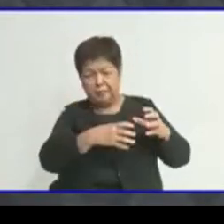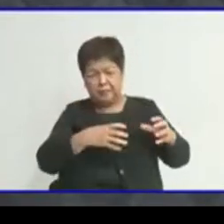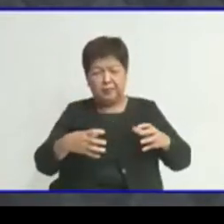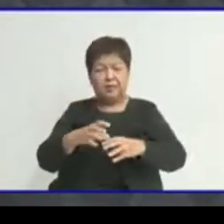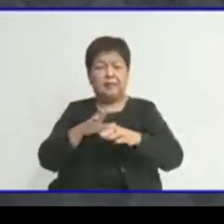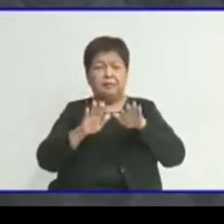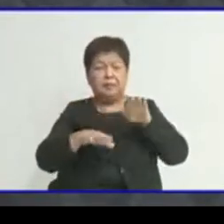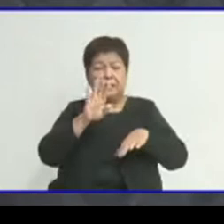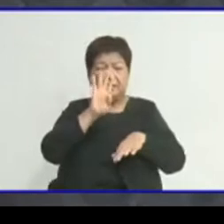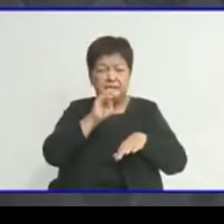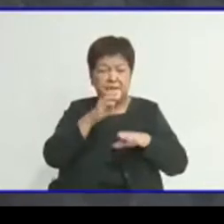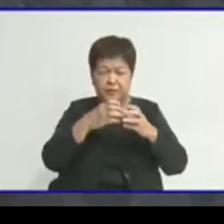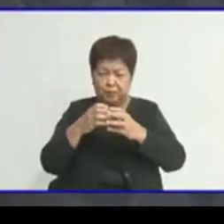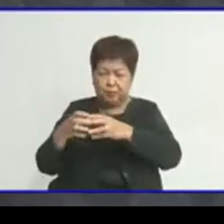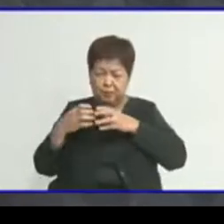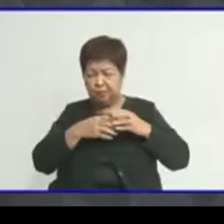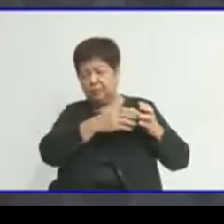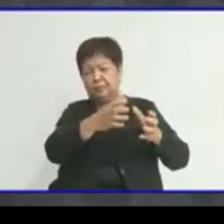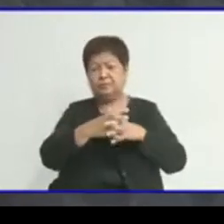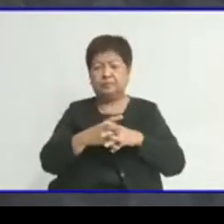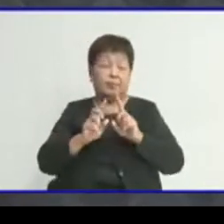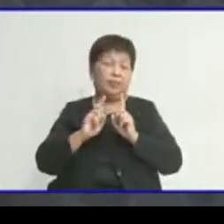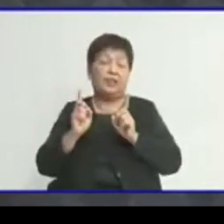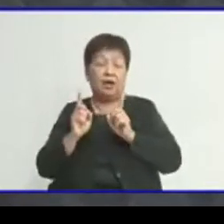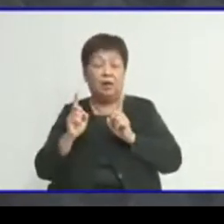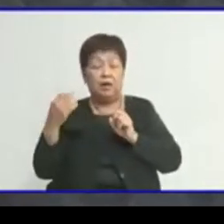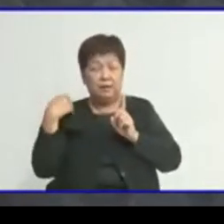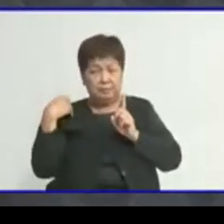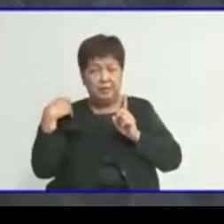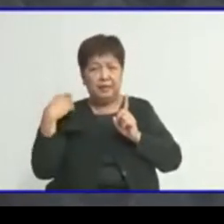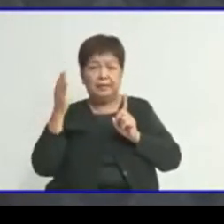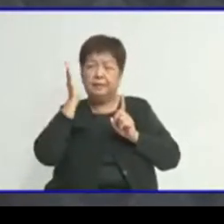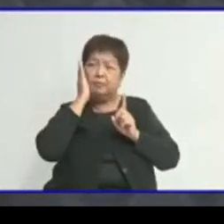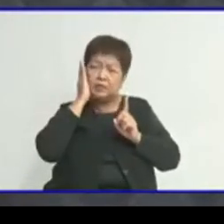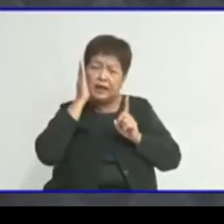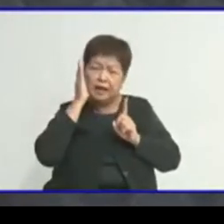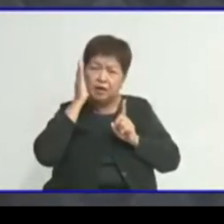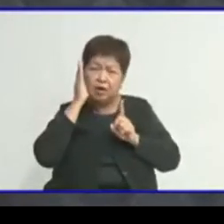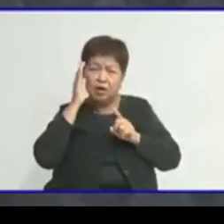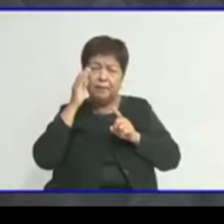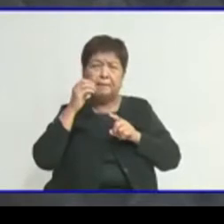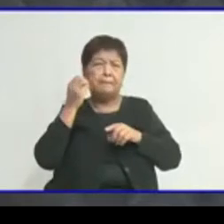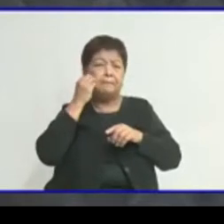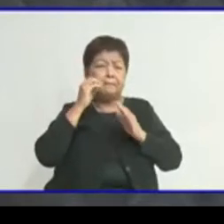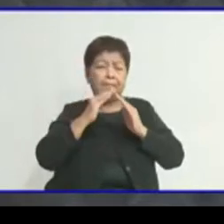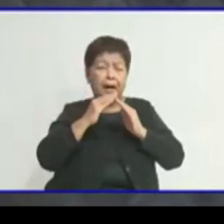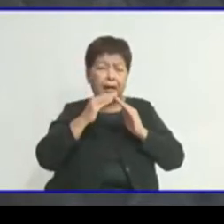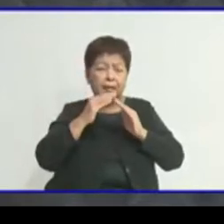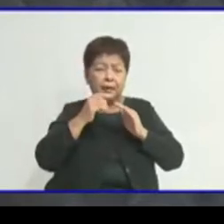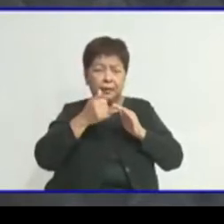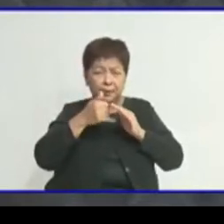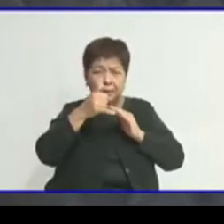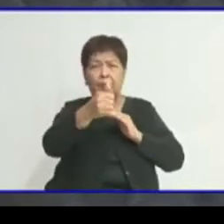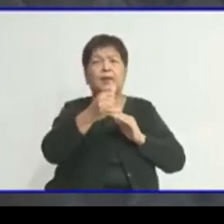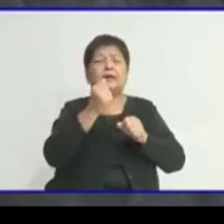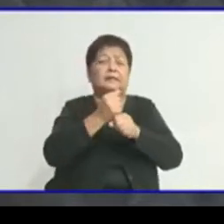น่นอนว่าผู้ชายก็อาจจะออก ไปนอกบ้านไปหาเงินนะคะมาเลี้ยงดูครอบครัว ผู้หญิงหลายคนก็อยู่บ้านดูแลลูก